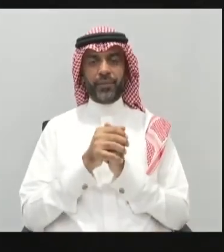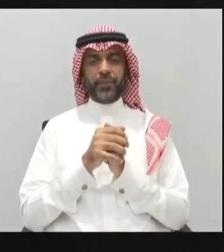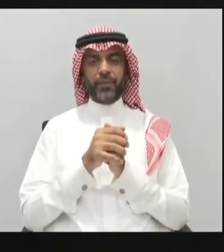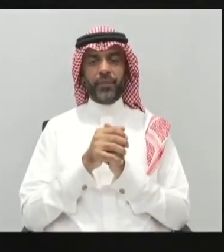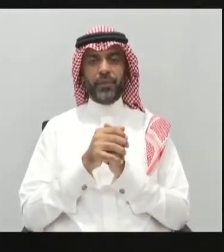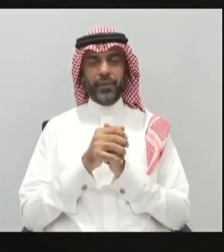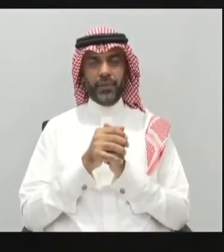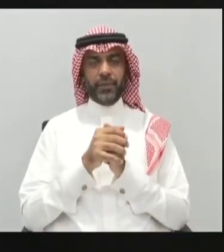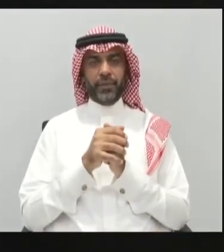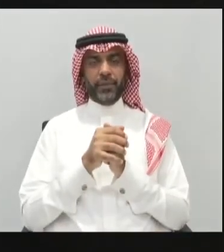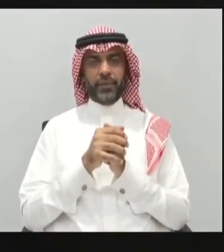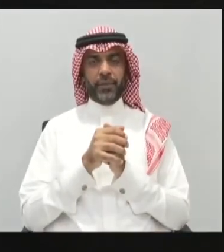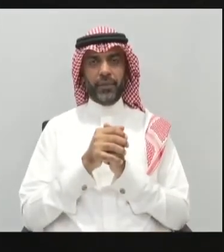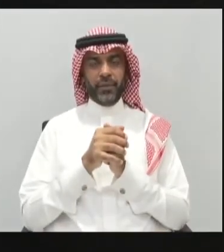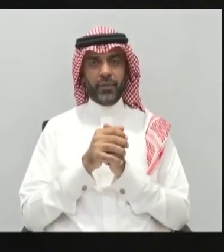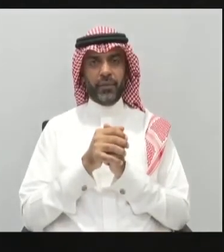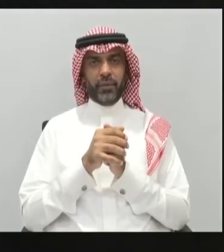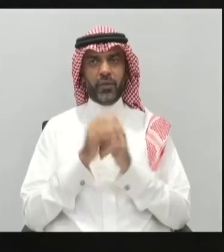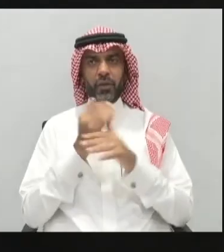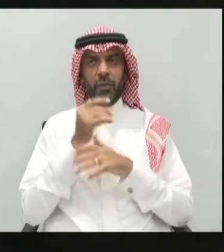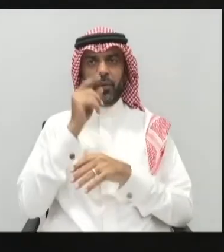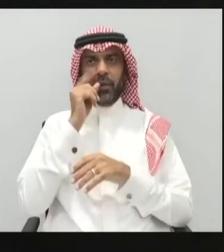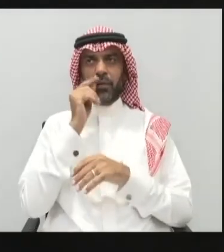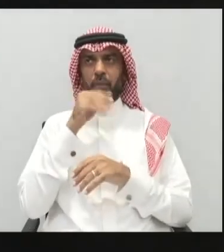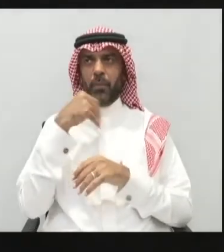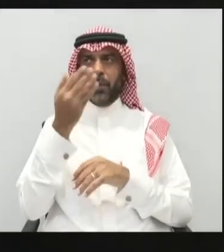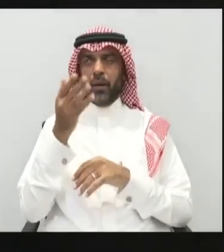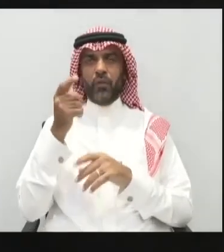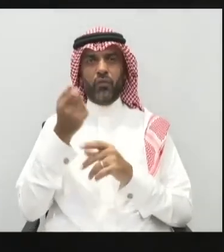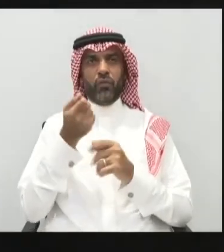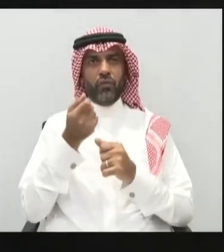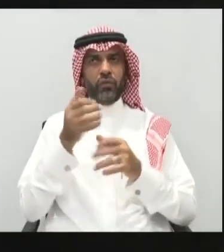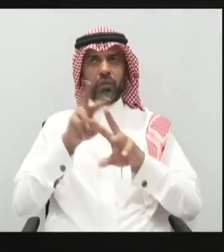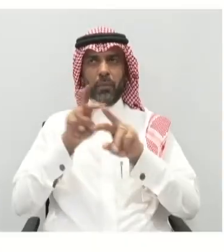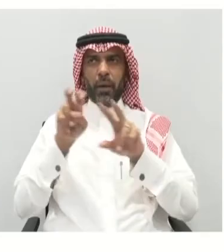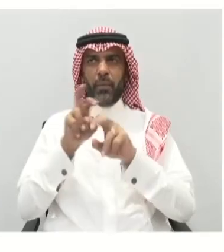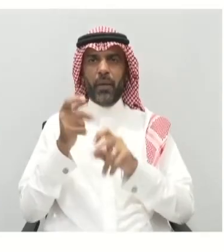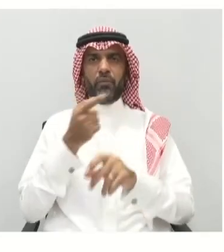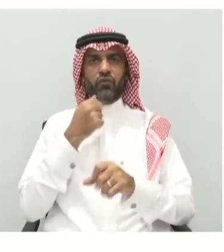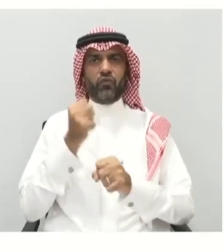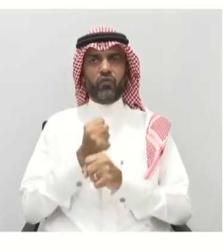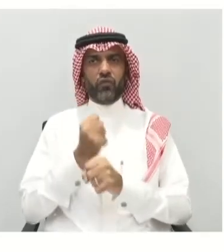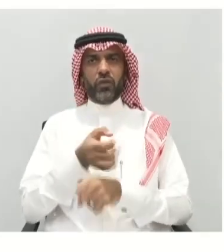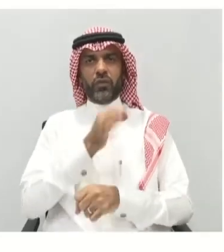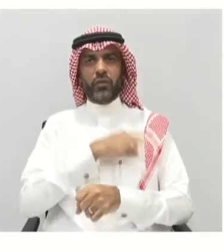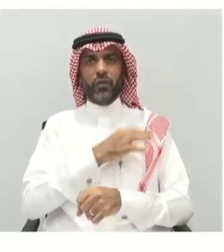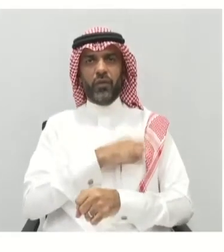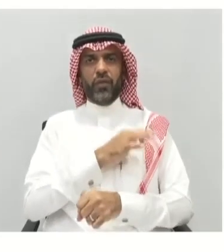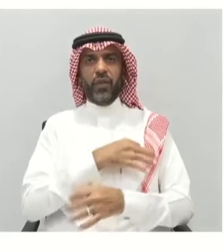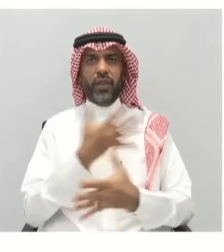البحث عن نفقه والبحث عن مصرف والبحث عن رزق فناتي ونقول هنا